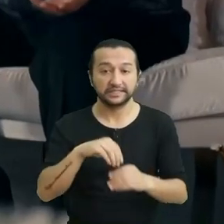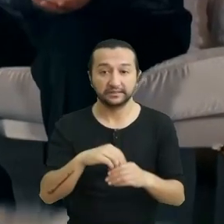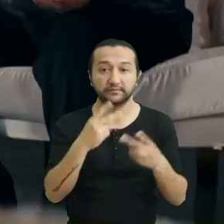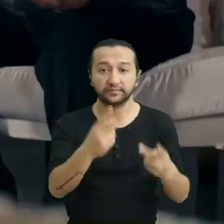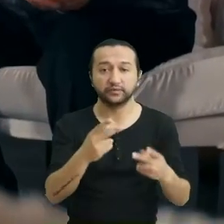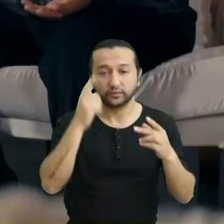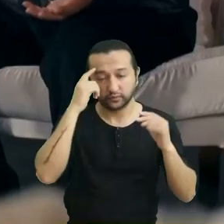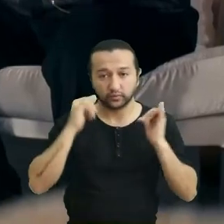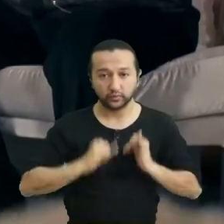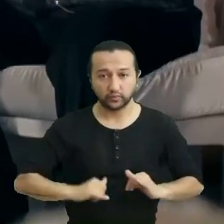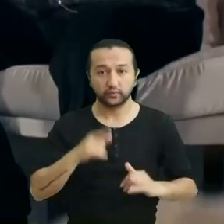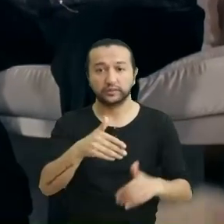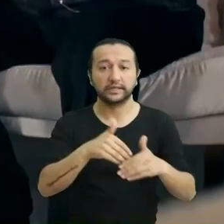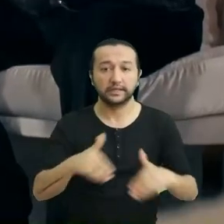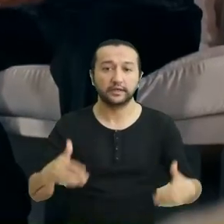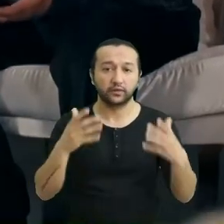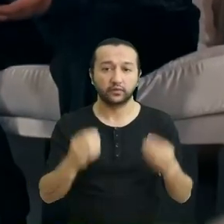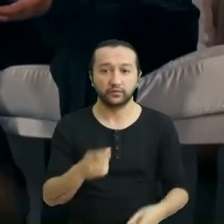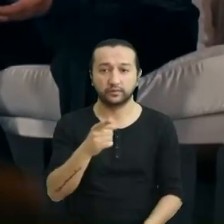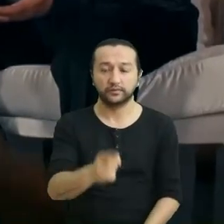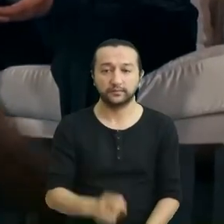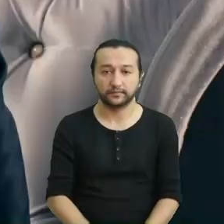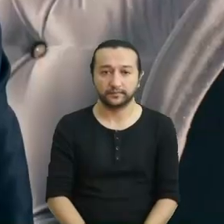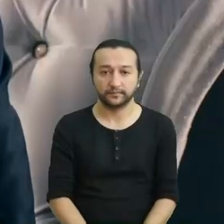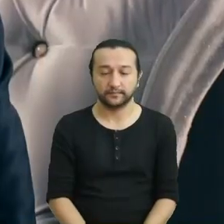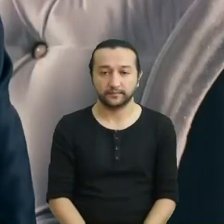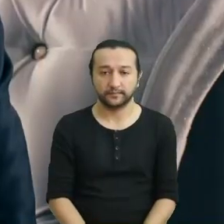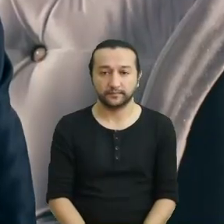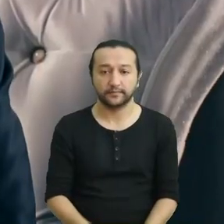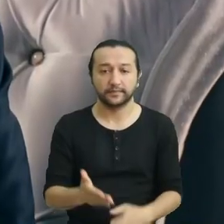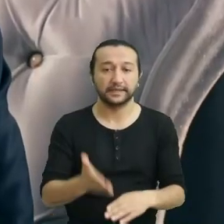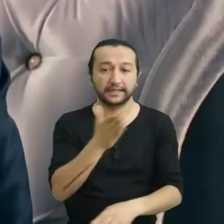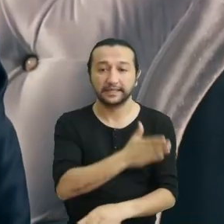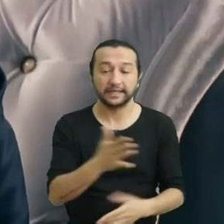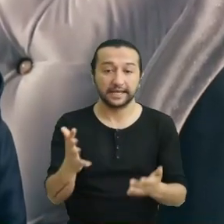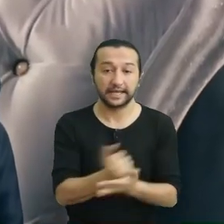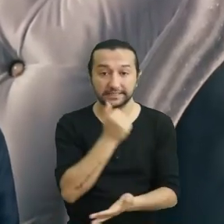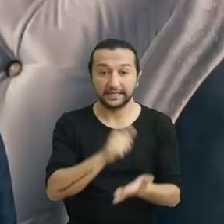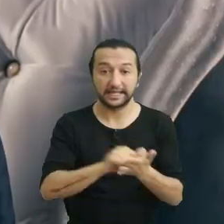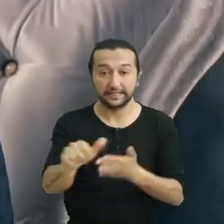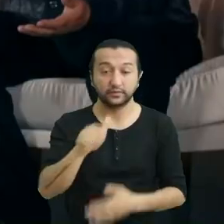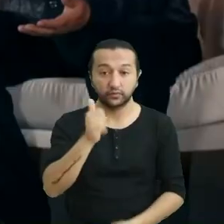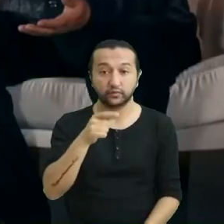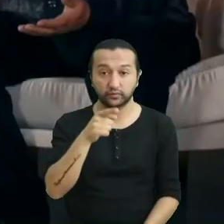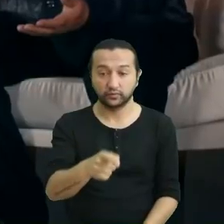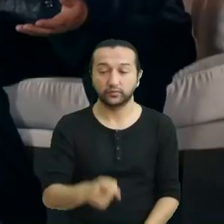yaşadıkların huzuruna mani oluyor. Geri kazanabildiğin gün